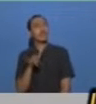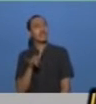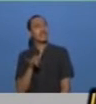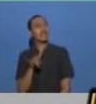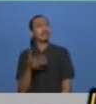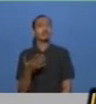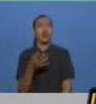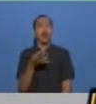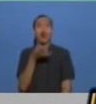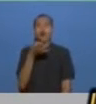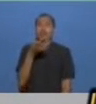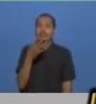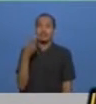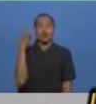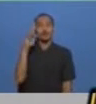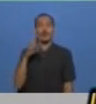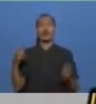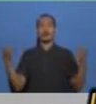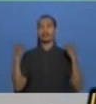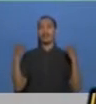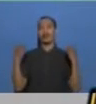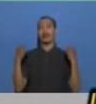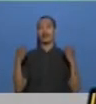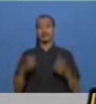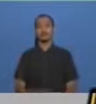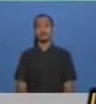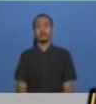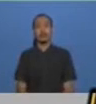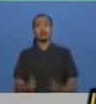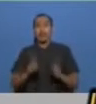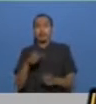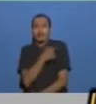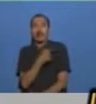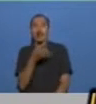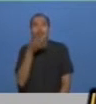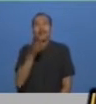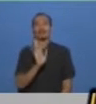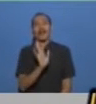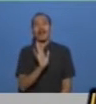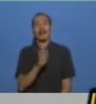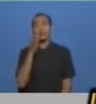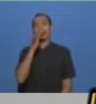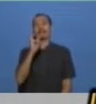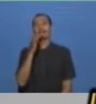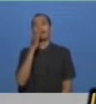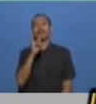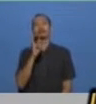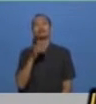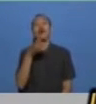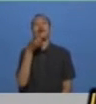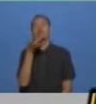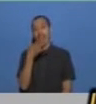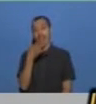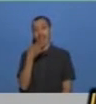obat di dalam kesehatan, walaupun tidak spesifik namanya obat, yang dimana bisa